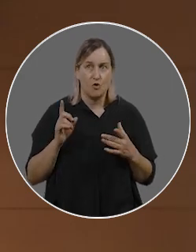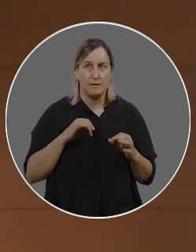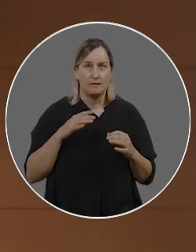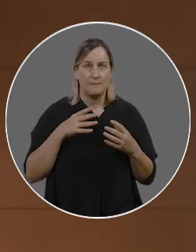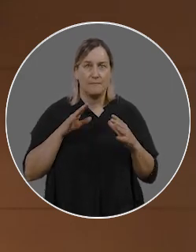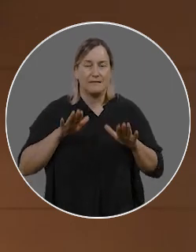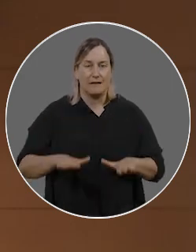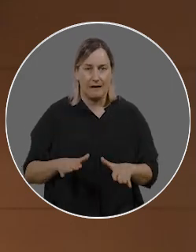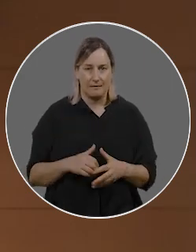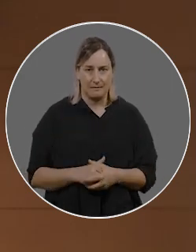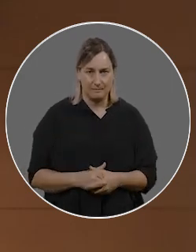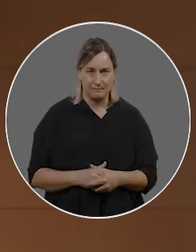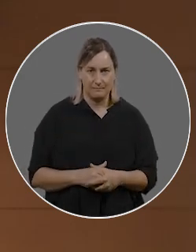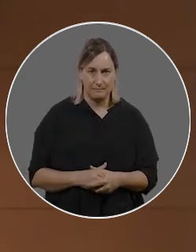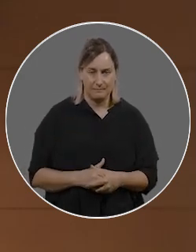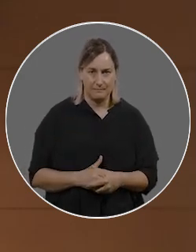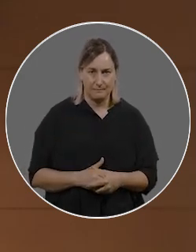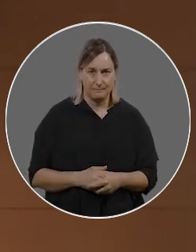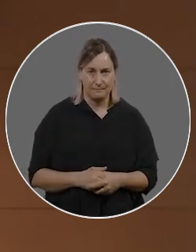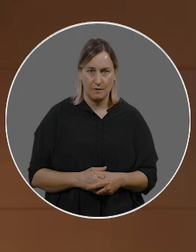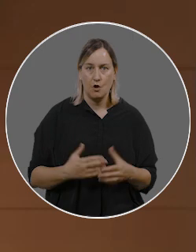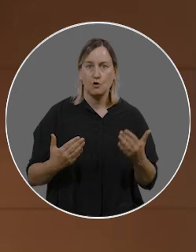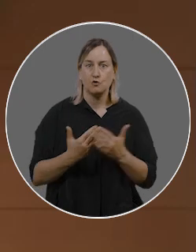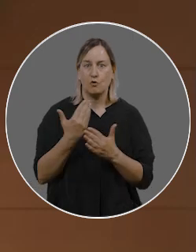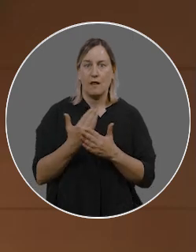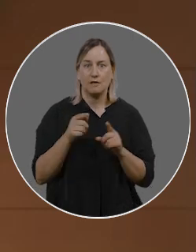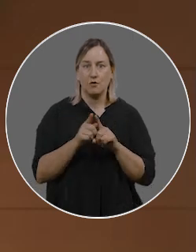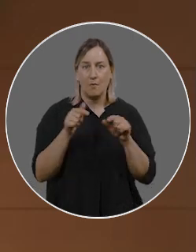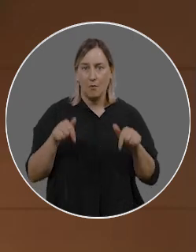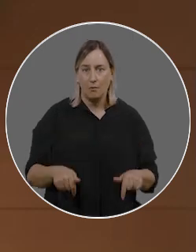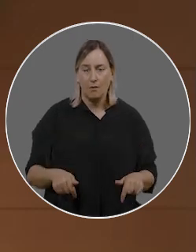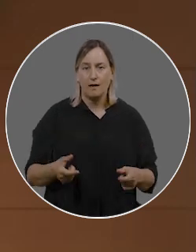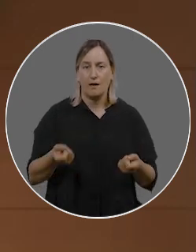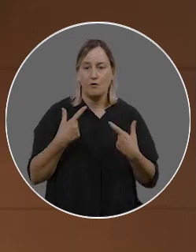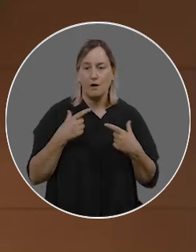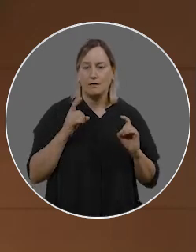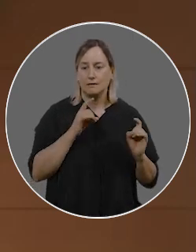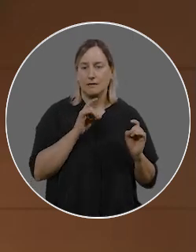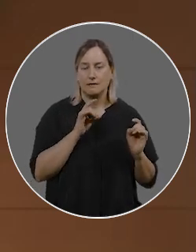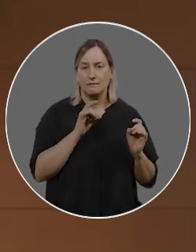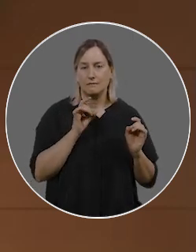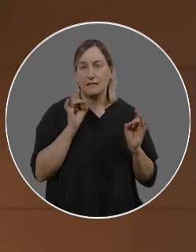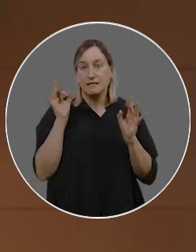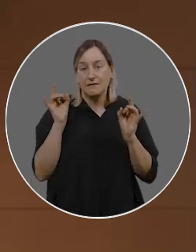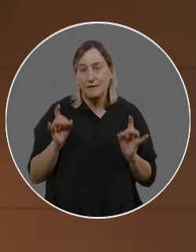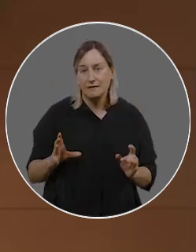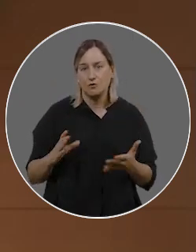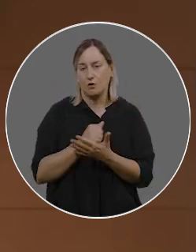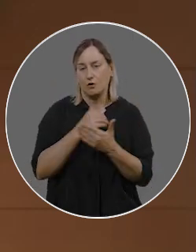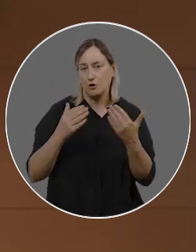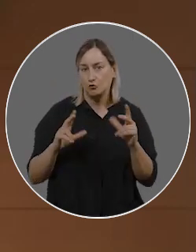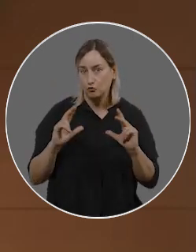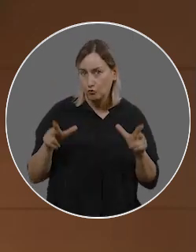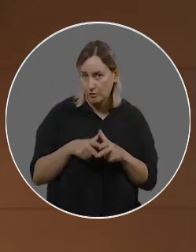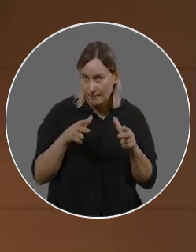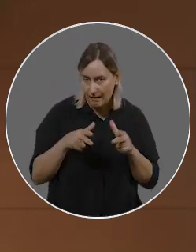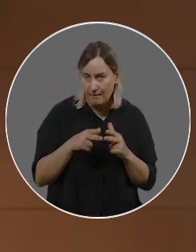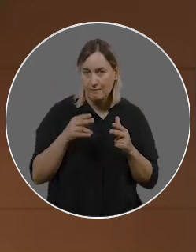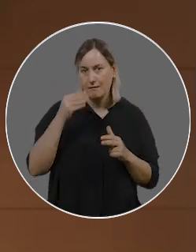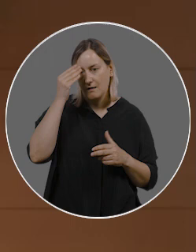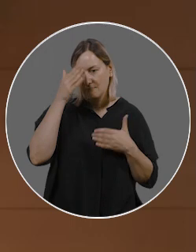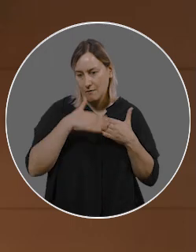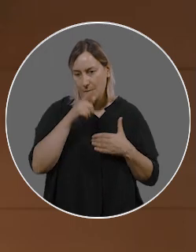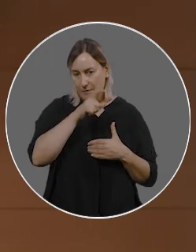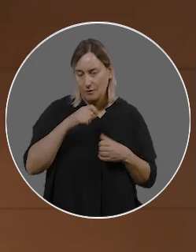estancat. I les jornades com avui, que donen sensibilització a tota la societat o almenys a les persones